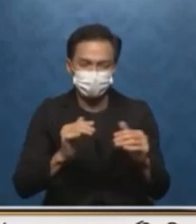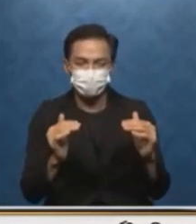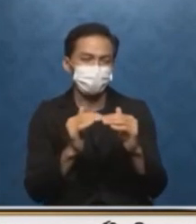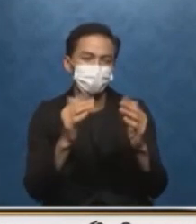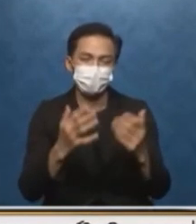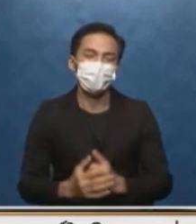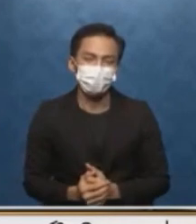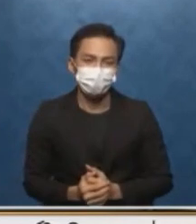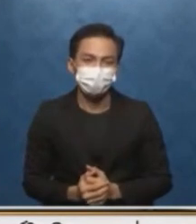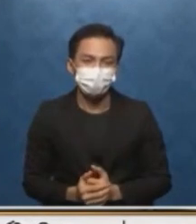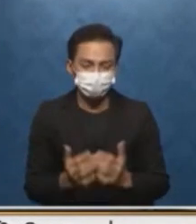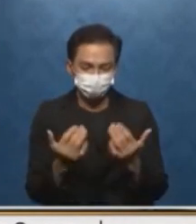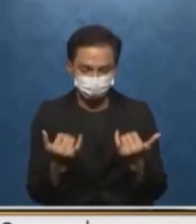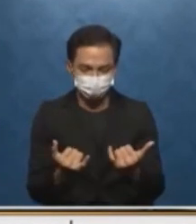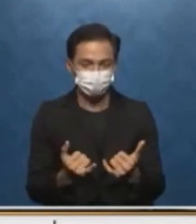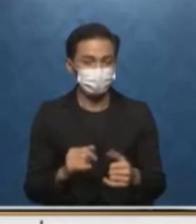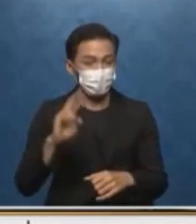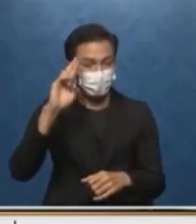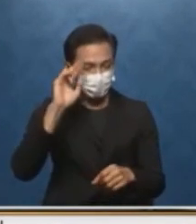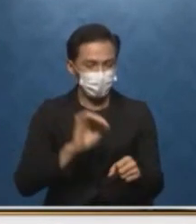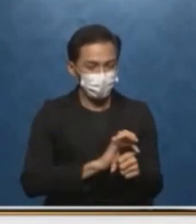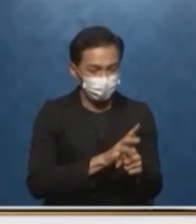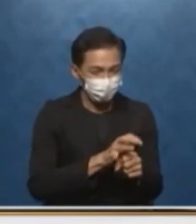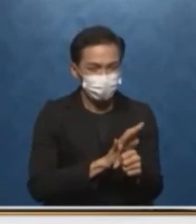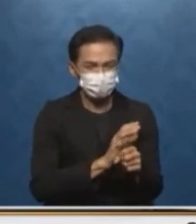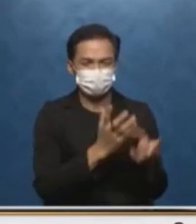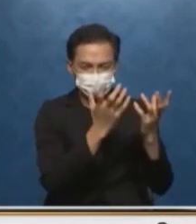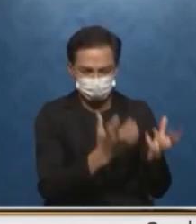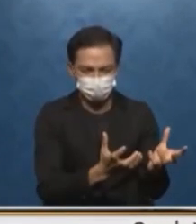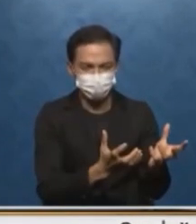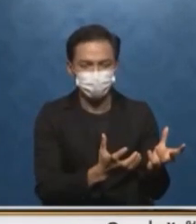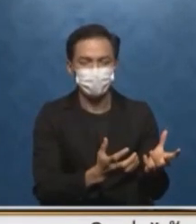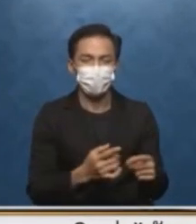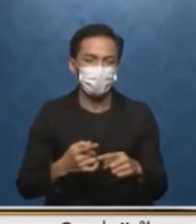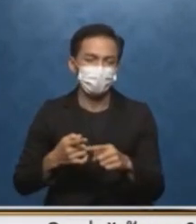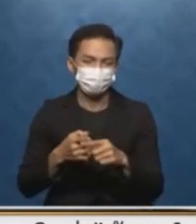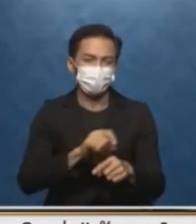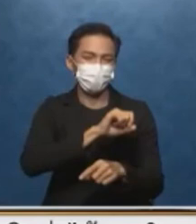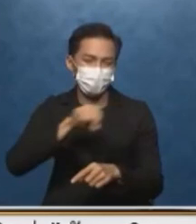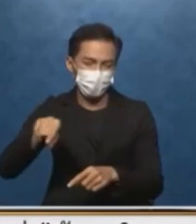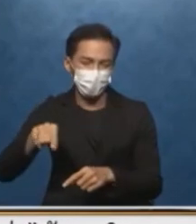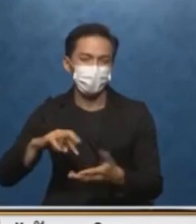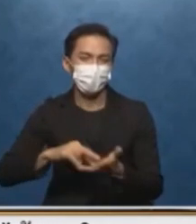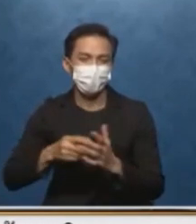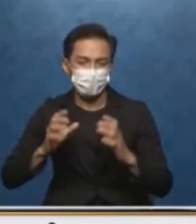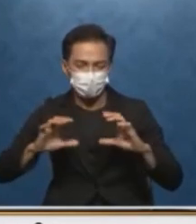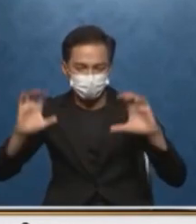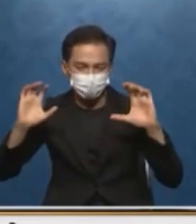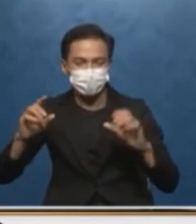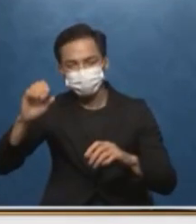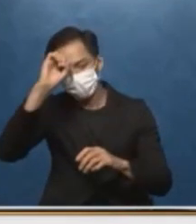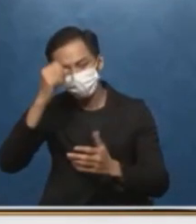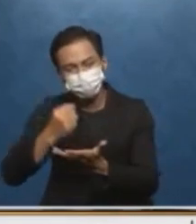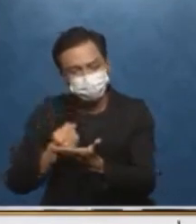นะคะโรคระบาด ที่ว่าหนักแล้วก็ไม่เจ็บใจเท่ากับรัฐบาลที่ไม่มีทางให้ประชาชนหายใจค่ะขอบคุณค่ะ